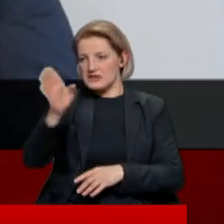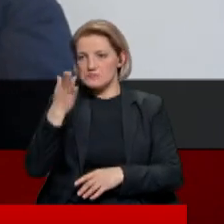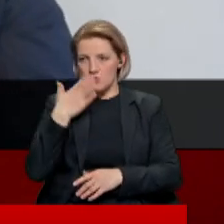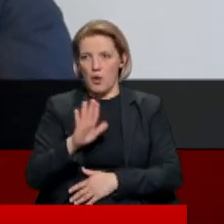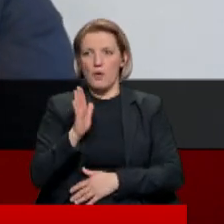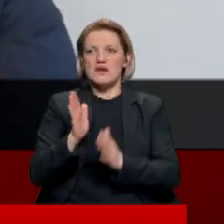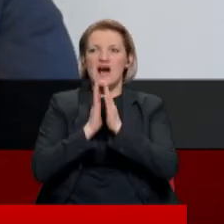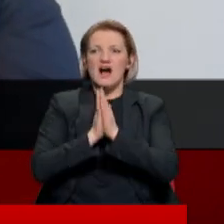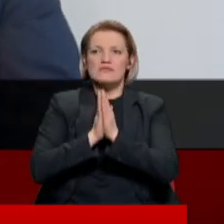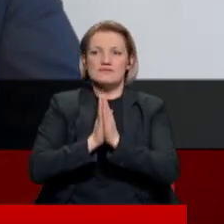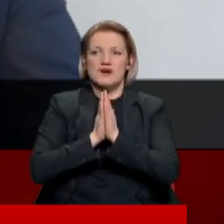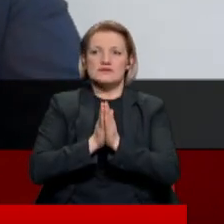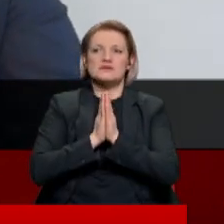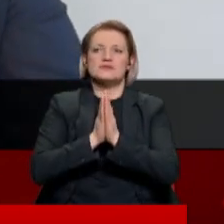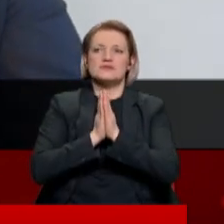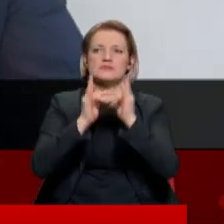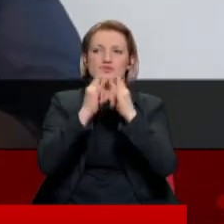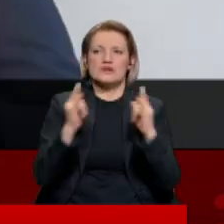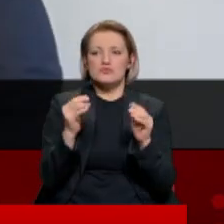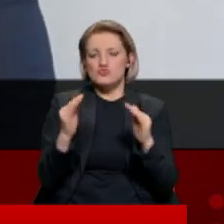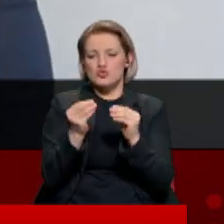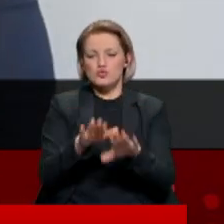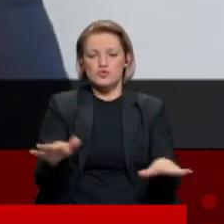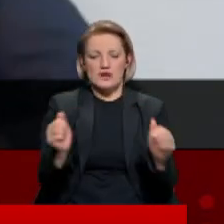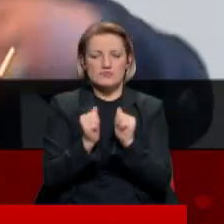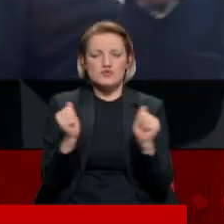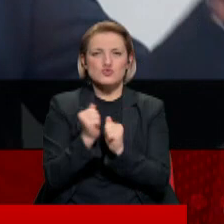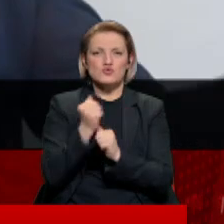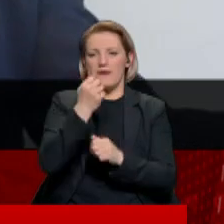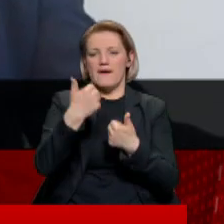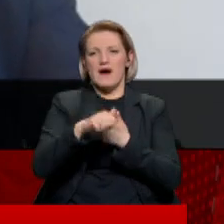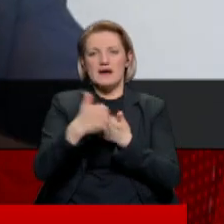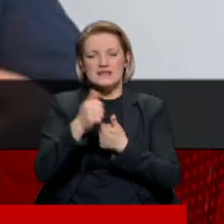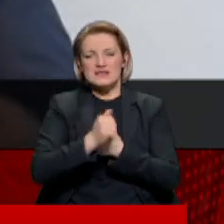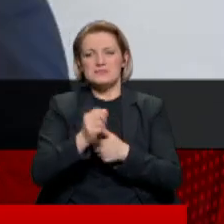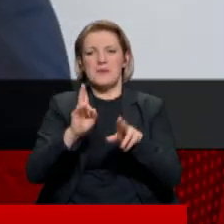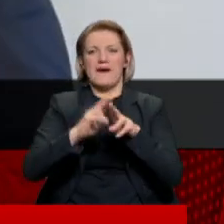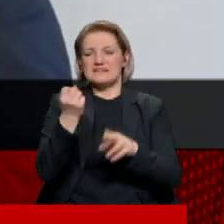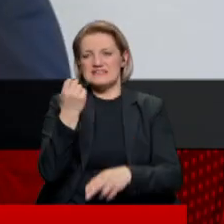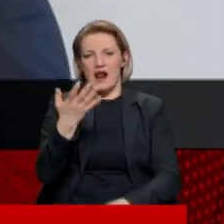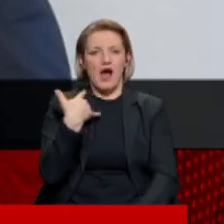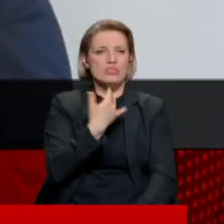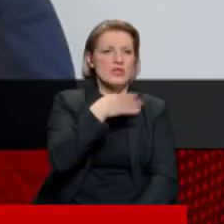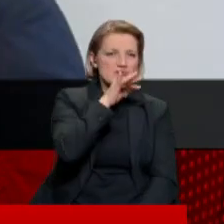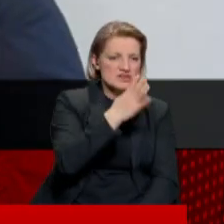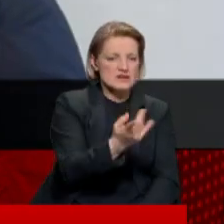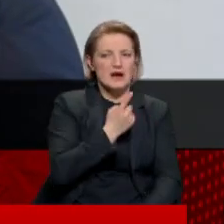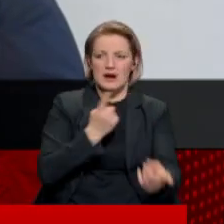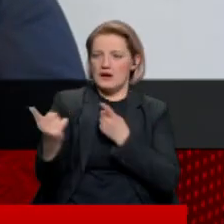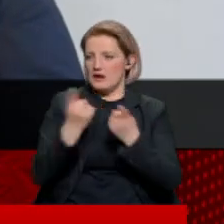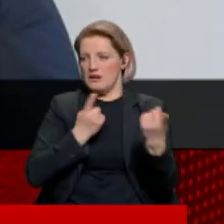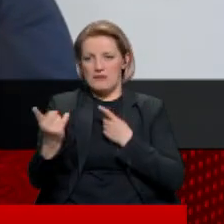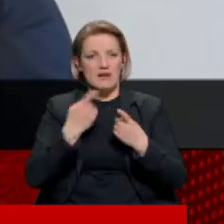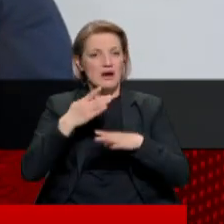gittim yok. Yalvarırım çadır. Çocuklarım işiyor. Karım kanser. Annem yaşlı. Bir sürü şeyle geliyorlar.